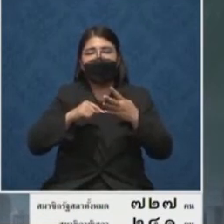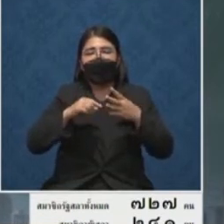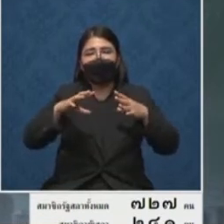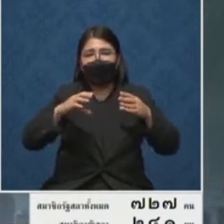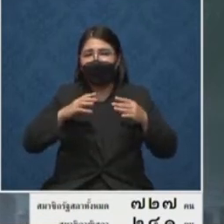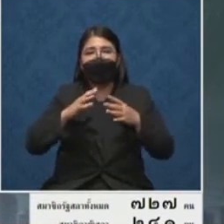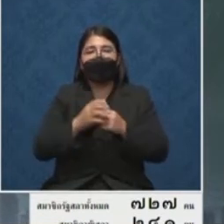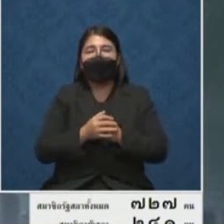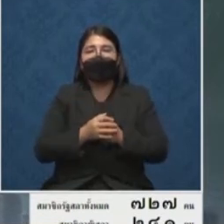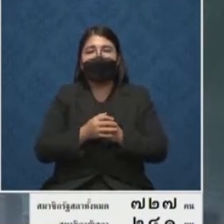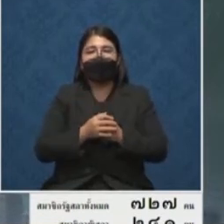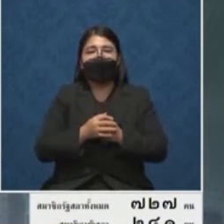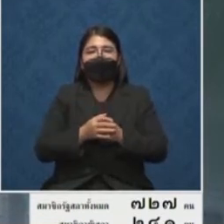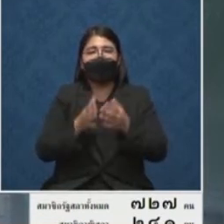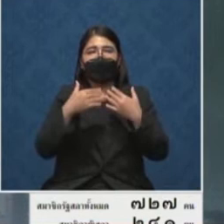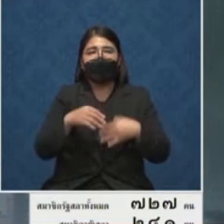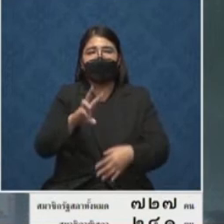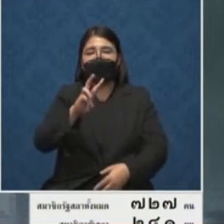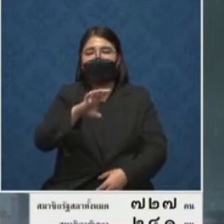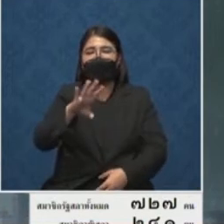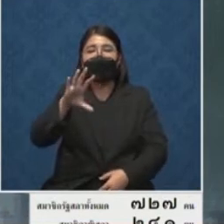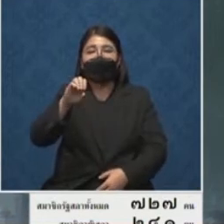ไม่รับหลักการ4ไม่รับหลักการ